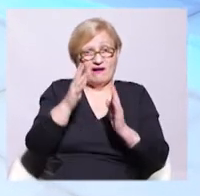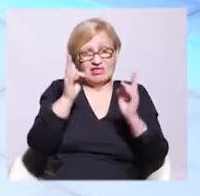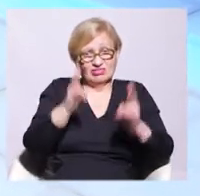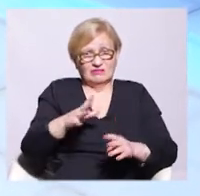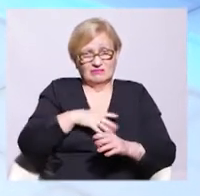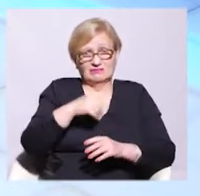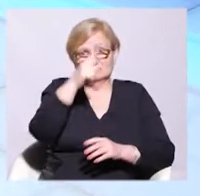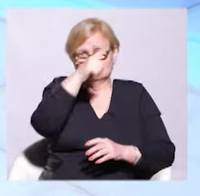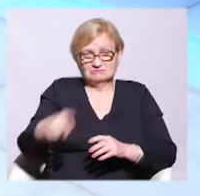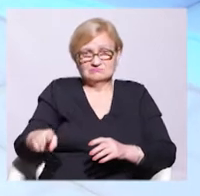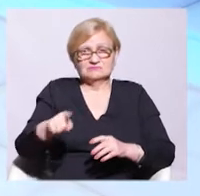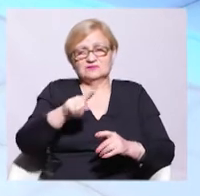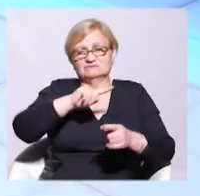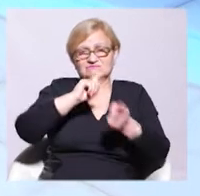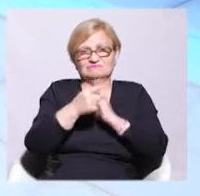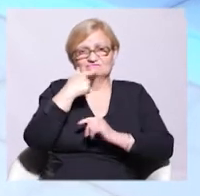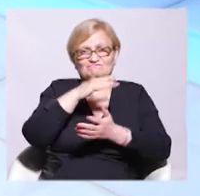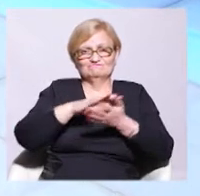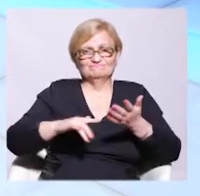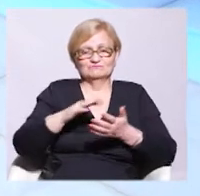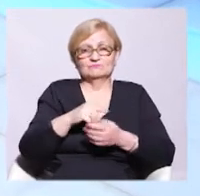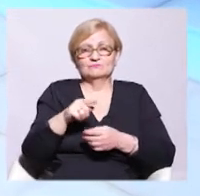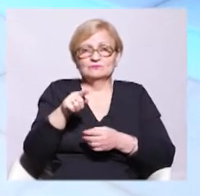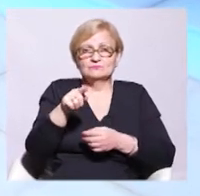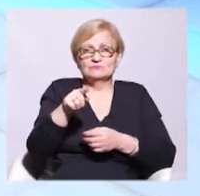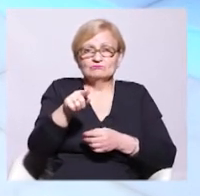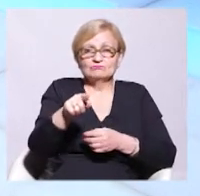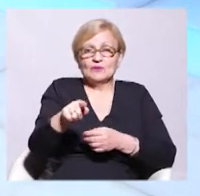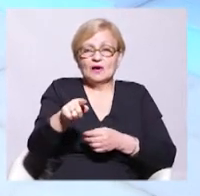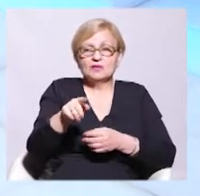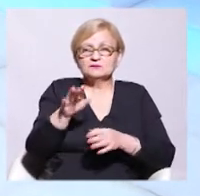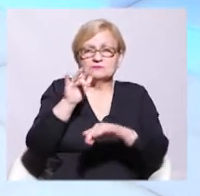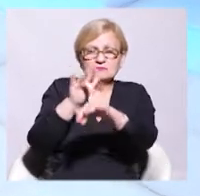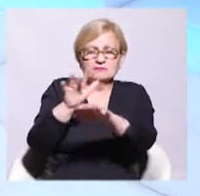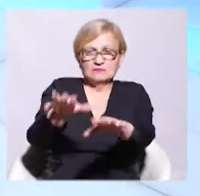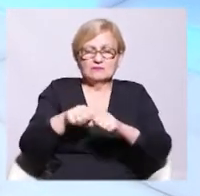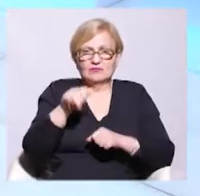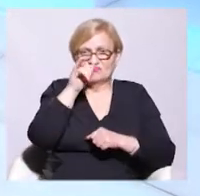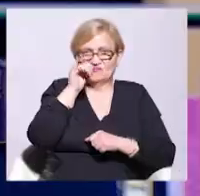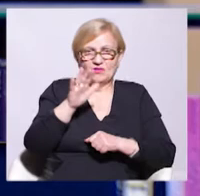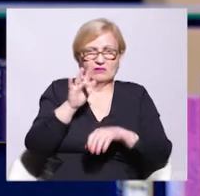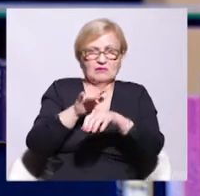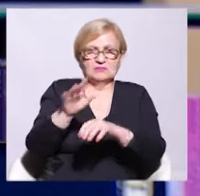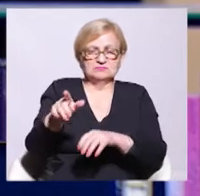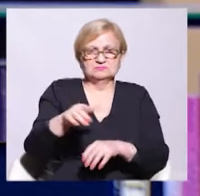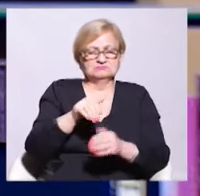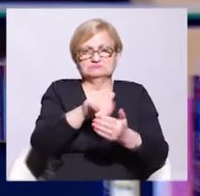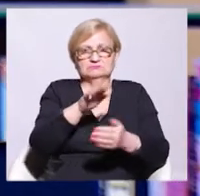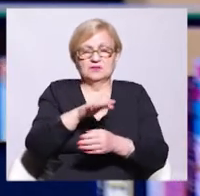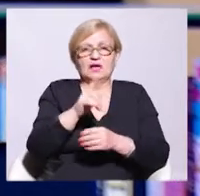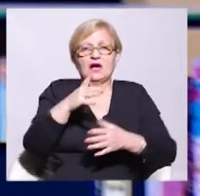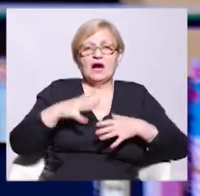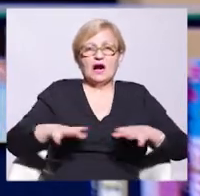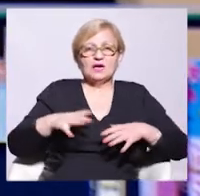შეატყობინა. ღვთისმშობლის ხატი არავის გაიკარებს ქართველი ბერის, გაბრიელის გარდა. გაბრიელი